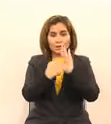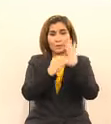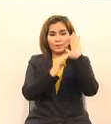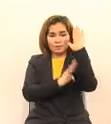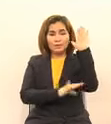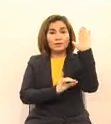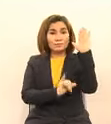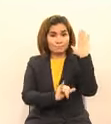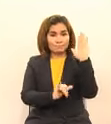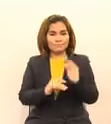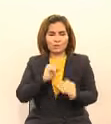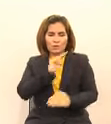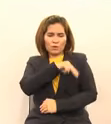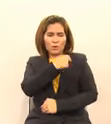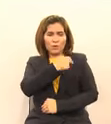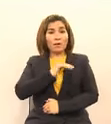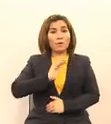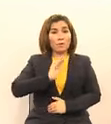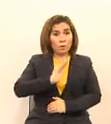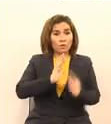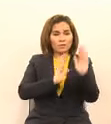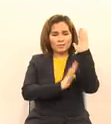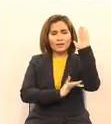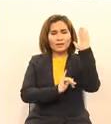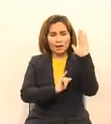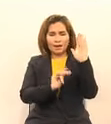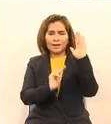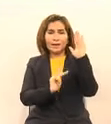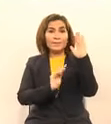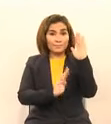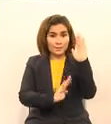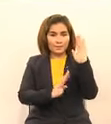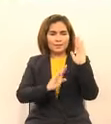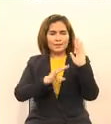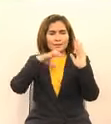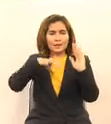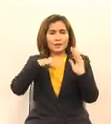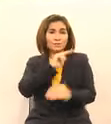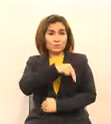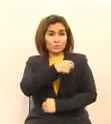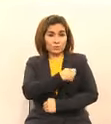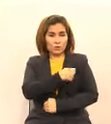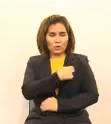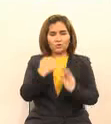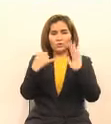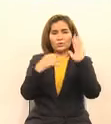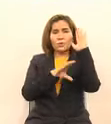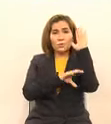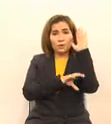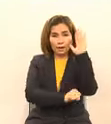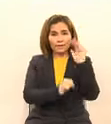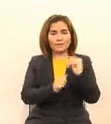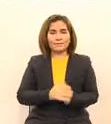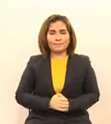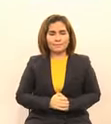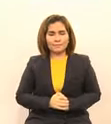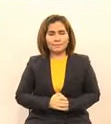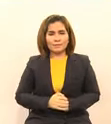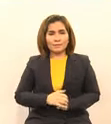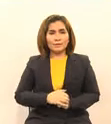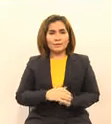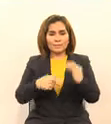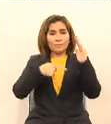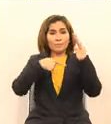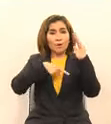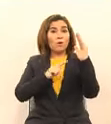ครับโรงพยาบาลยะลาโรงพยาบาลกระบี่สำนักงานสาธารณสุขจังหวัดสงขลานะครับสำนักงานสาธารณสุขจังหวัดพั